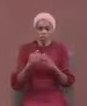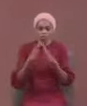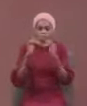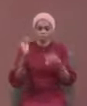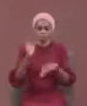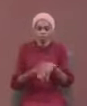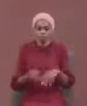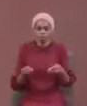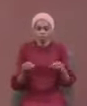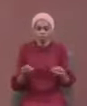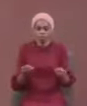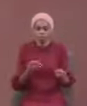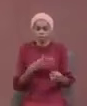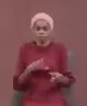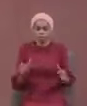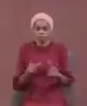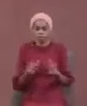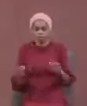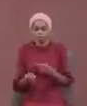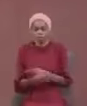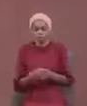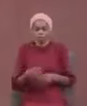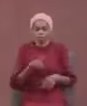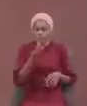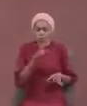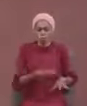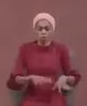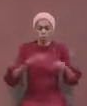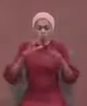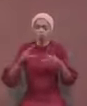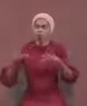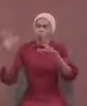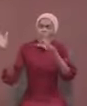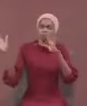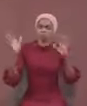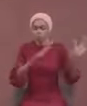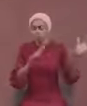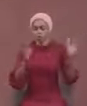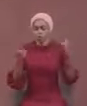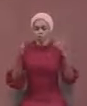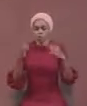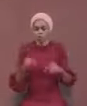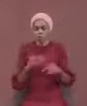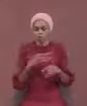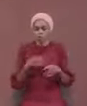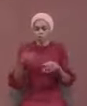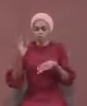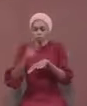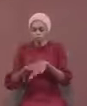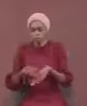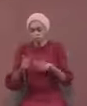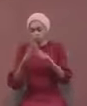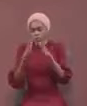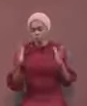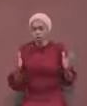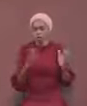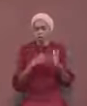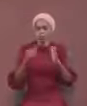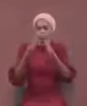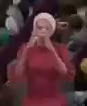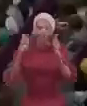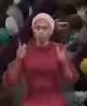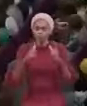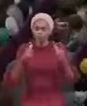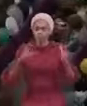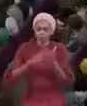venus et les vents ont soufflé et ont battu cette maison elle est tombée et sa rune